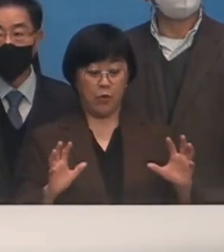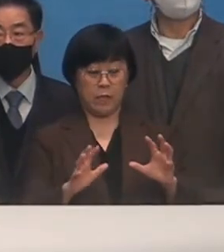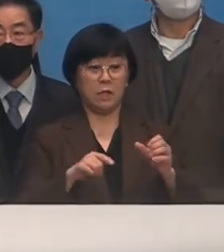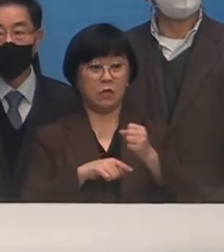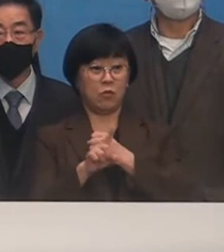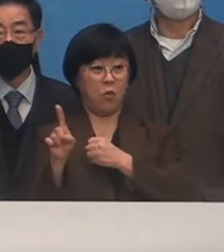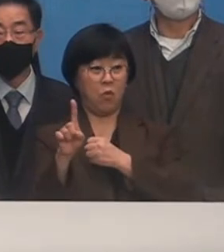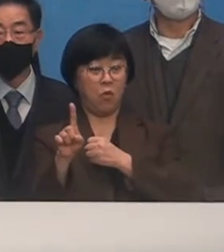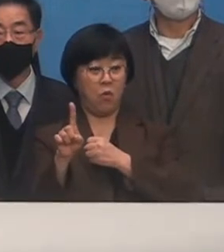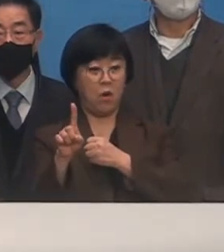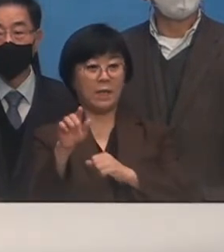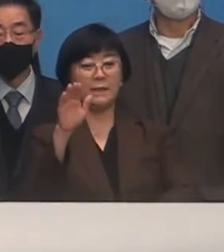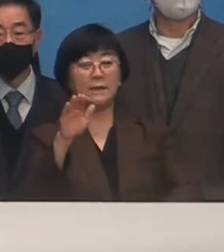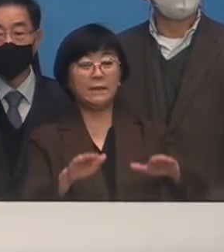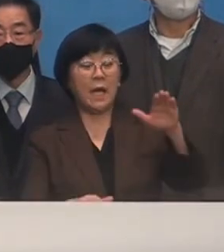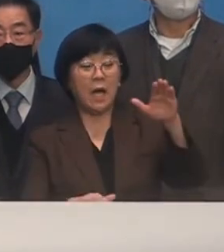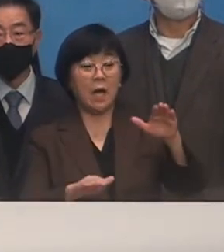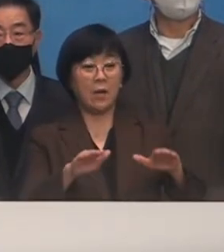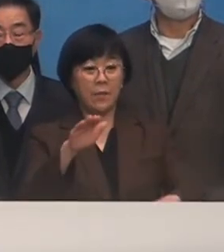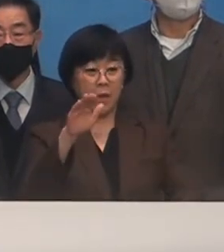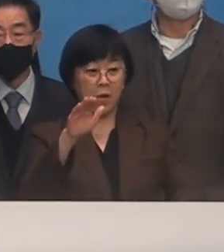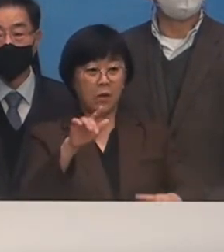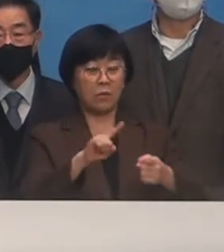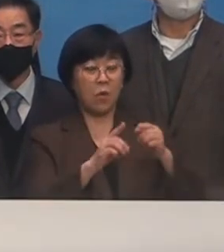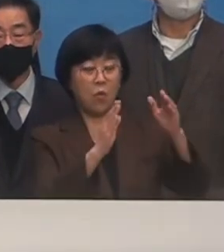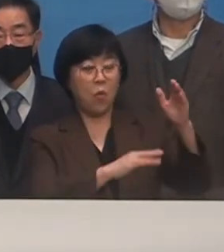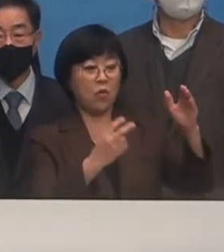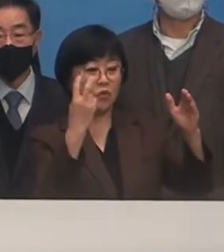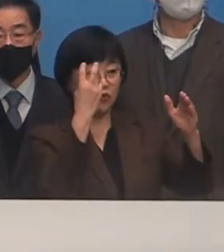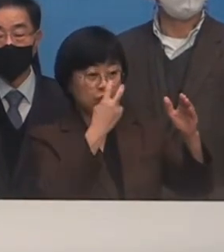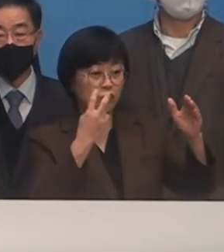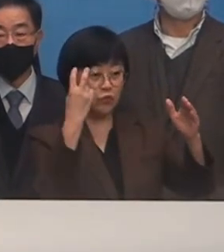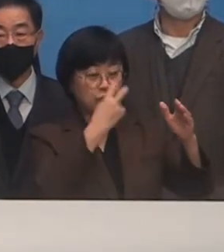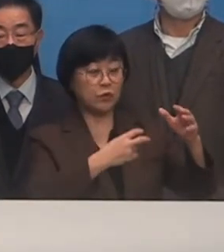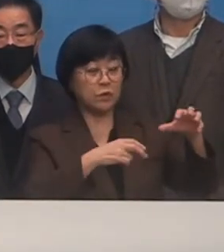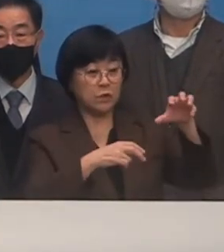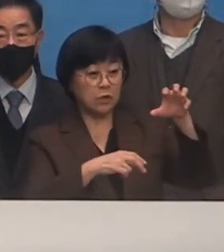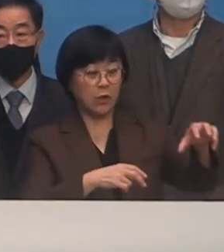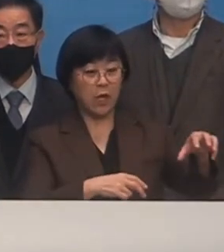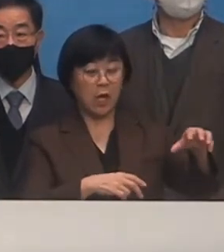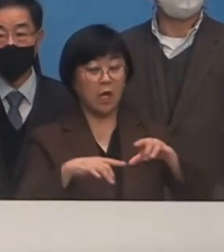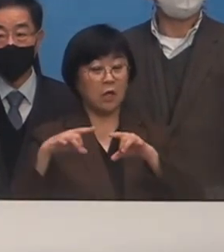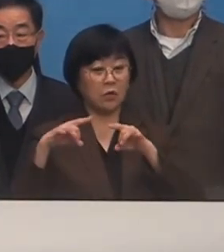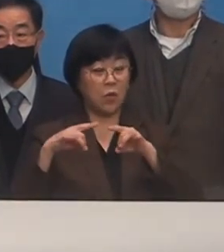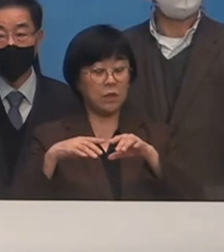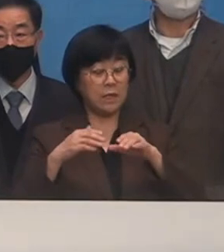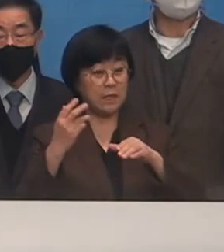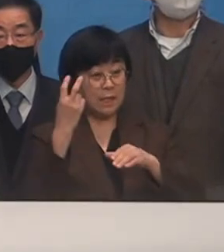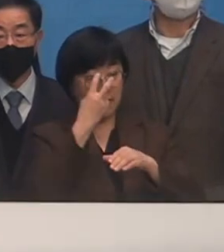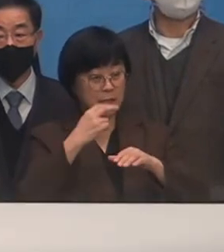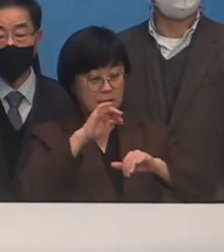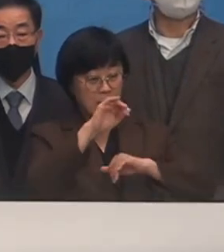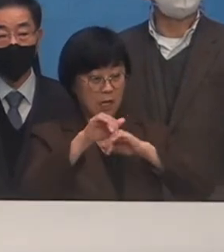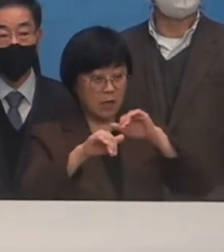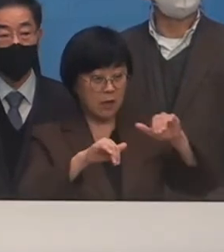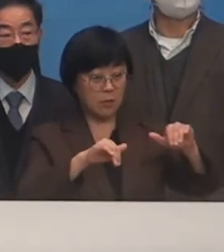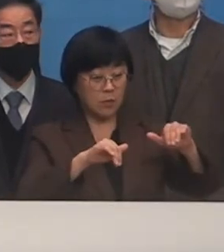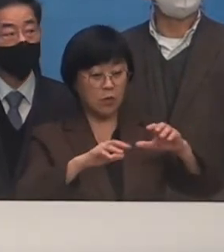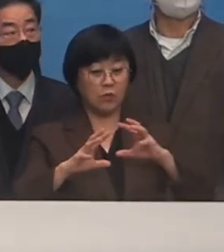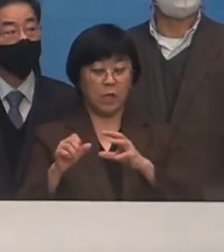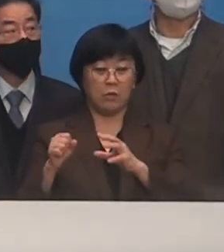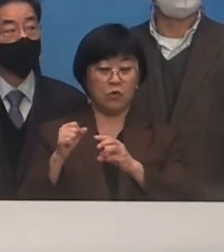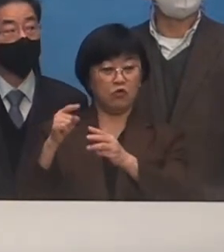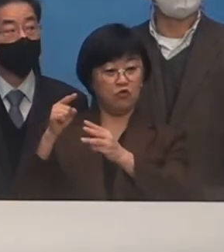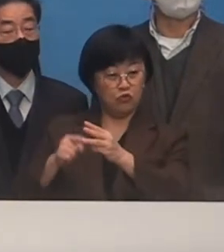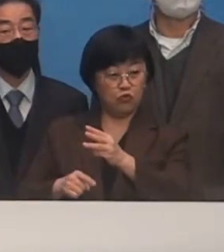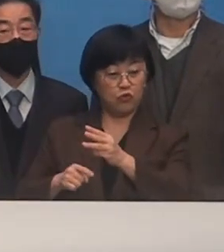이유는 무차별적인 공수처의 통신 사찰 문제 때문입니다. 공수처는 지난해 국민의힘